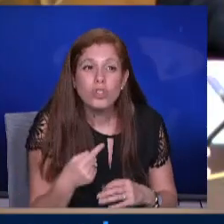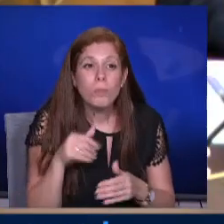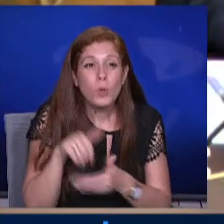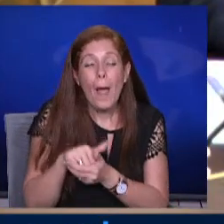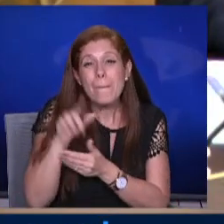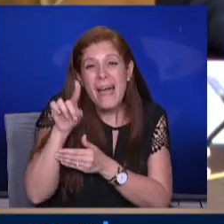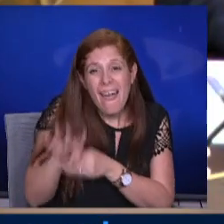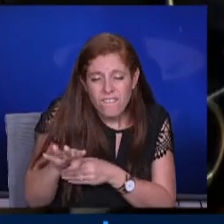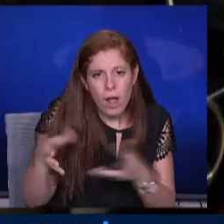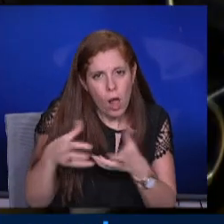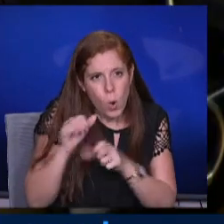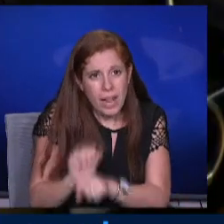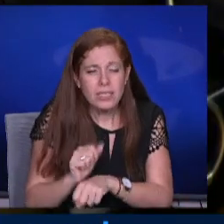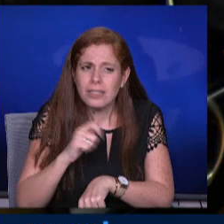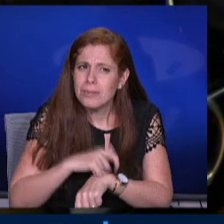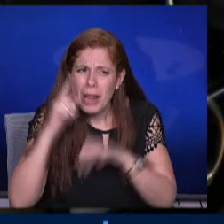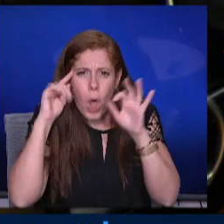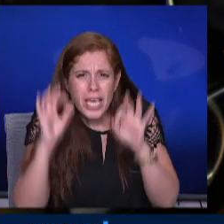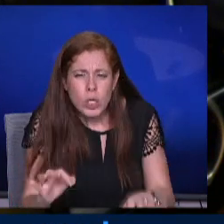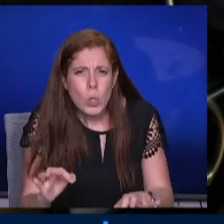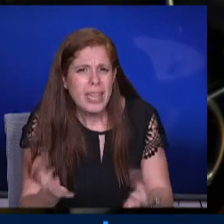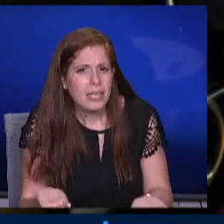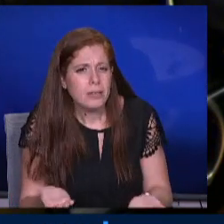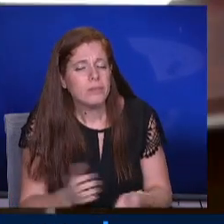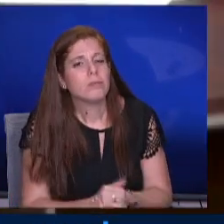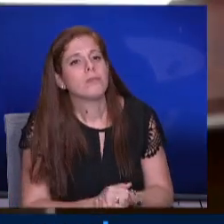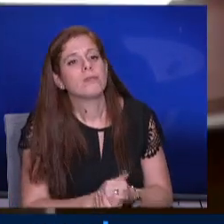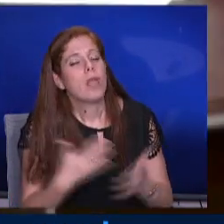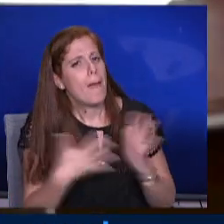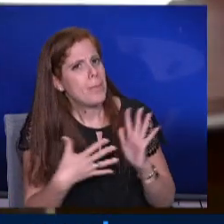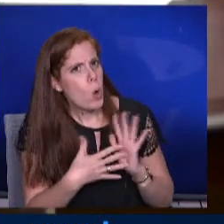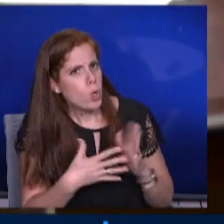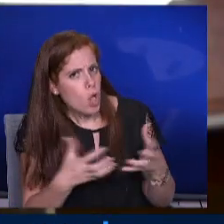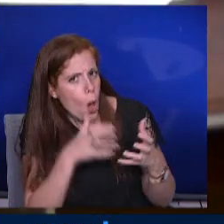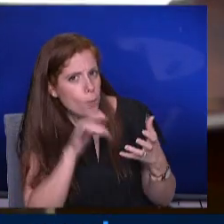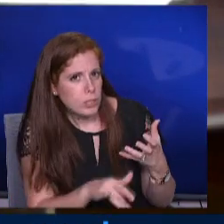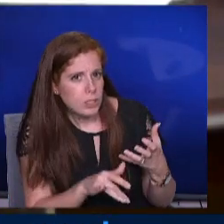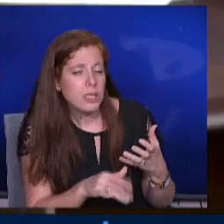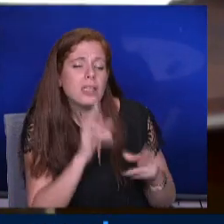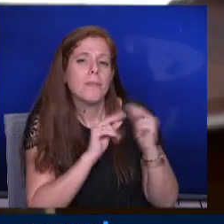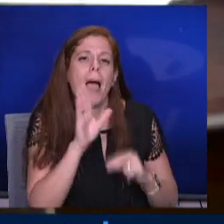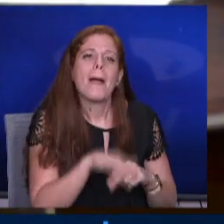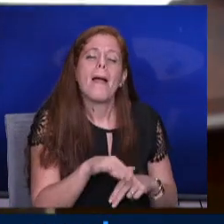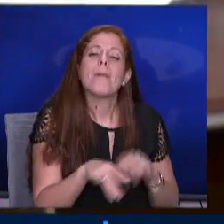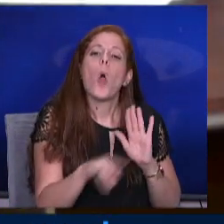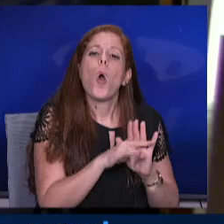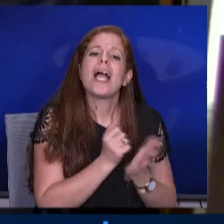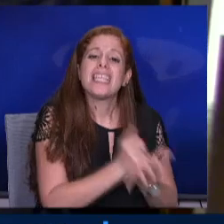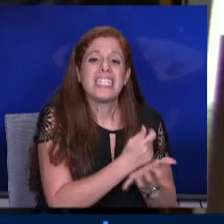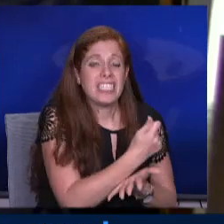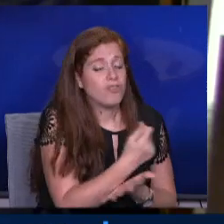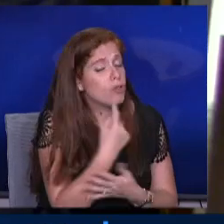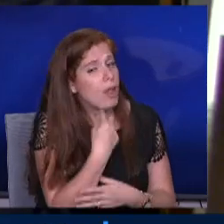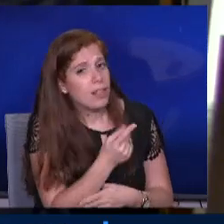זה זמן לא סביר, לא מידתי. הביקורת של האופוזיציה נגעה גם לדיוני הוועדות על חוק התקציב, שלטענתם היו